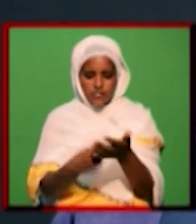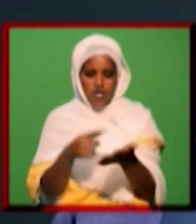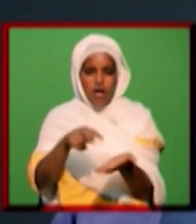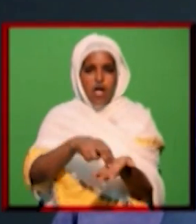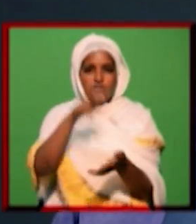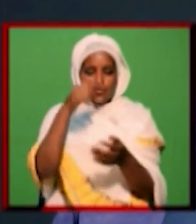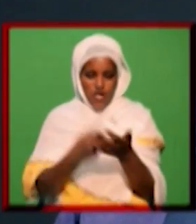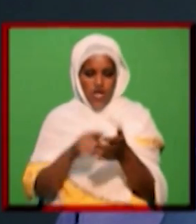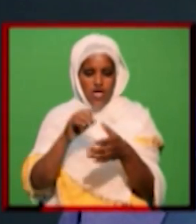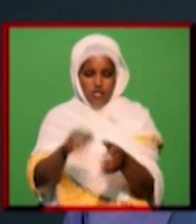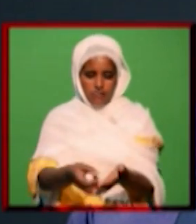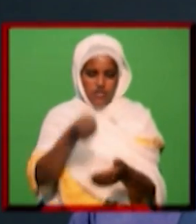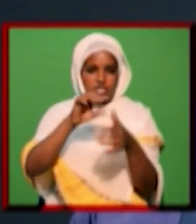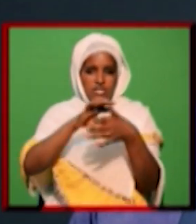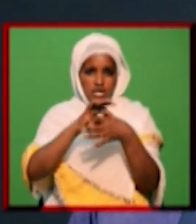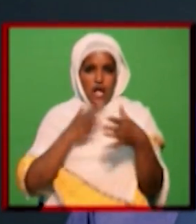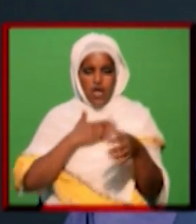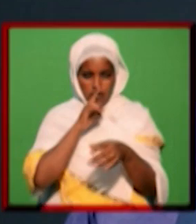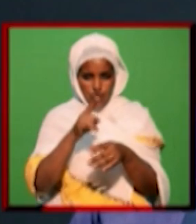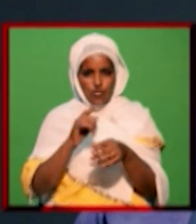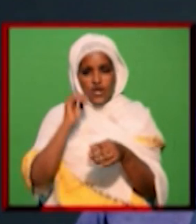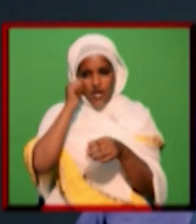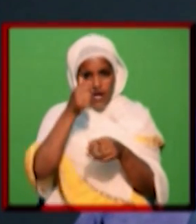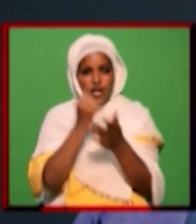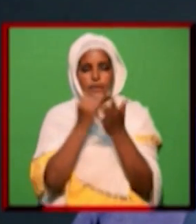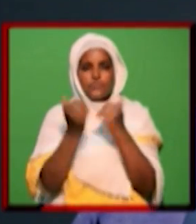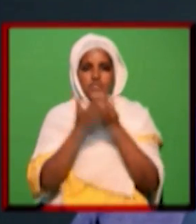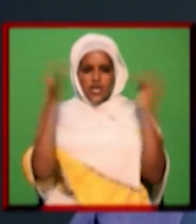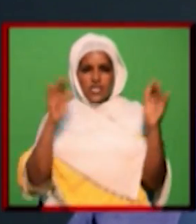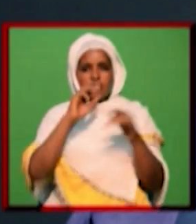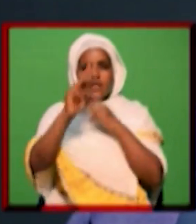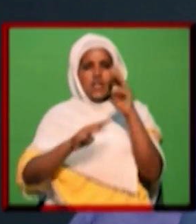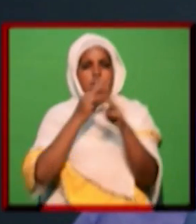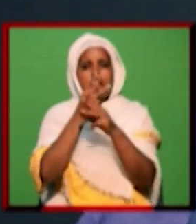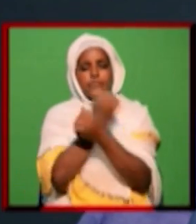አንስቶ ይህ ስጋዬ ነው ነገ በመልተ መስቀል የሚሰቀል